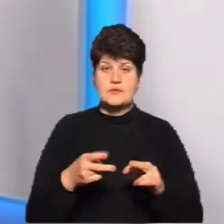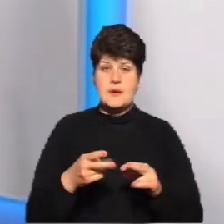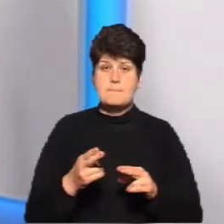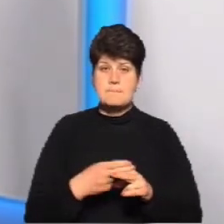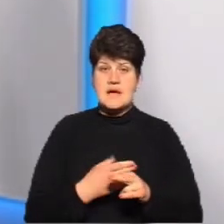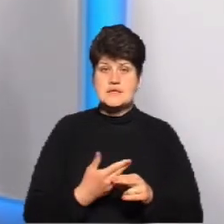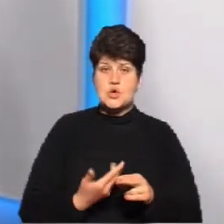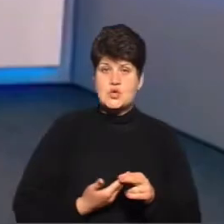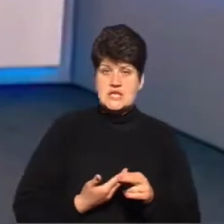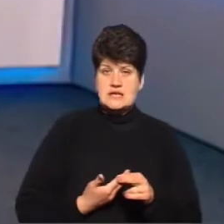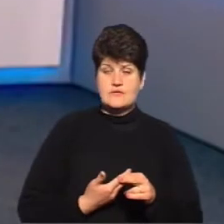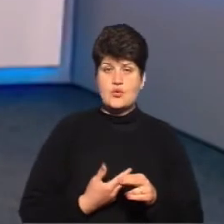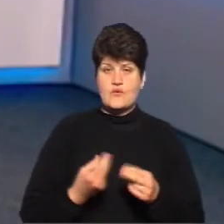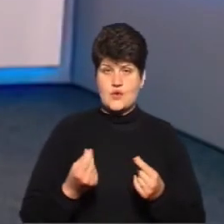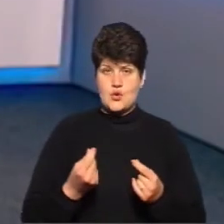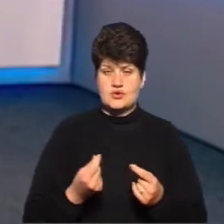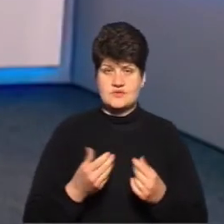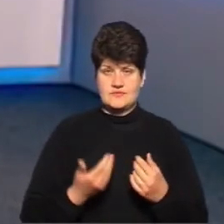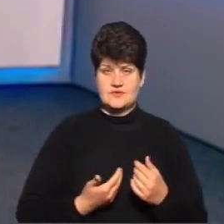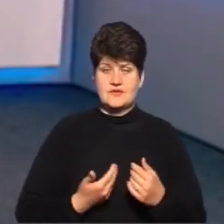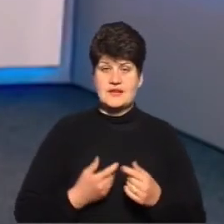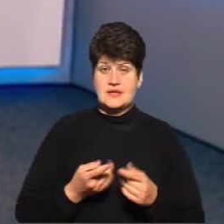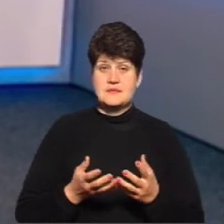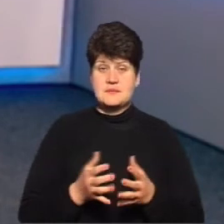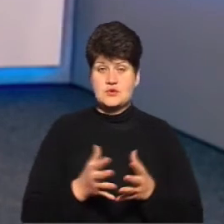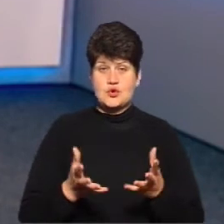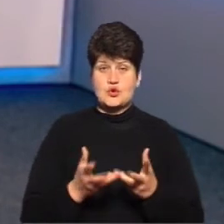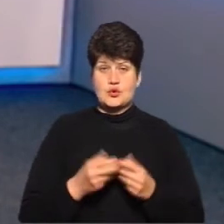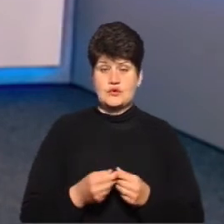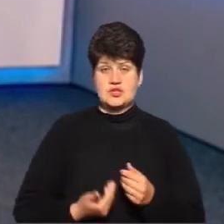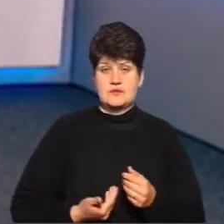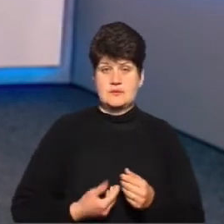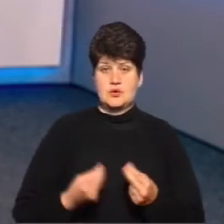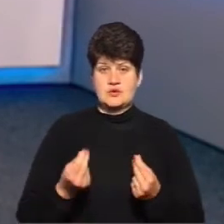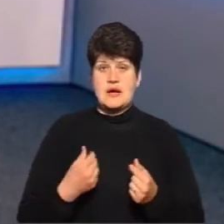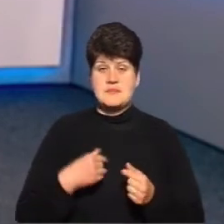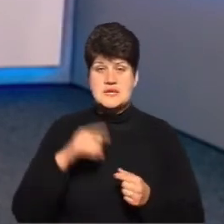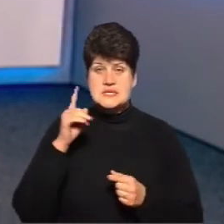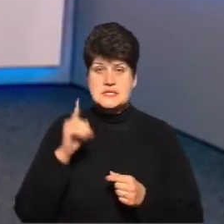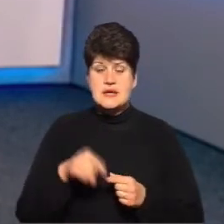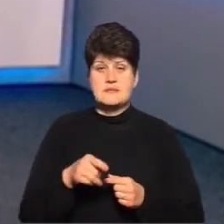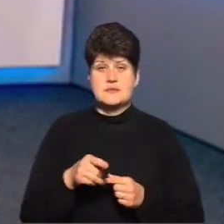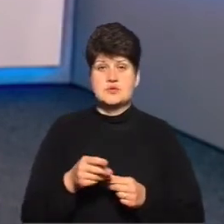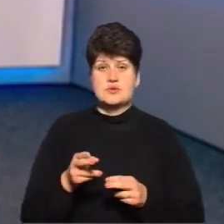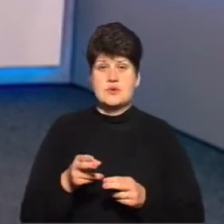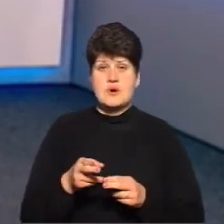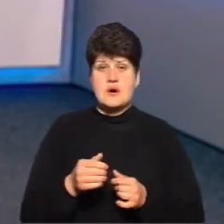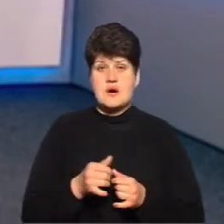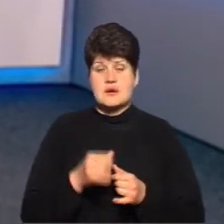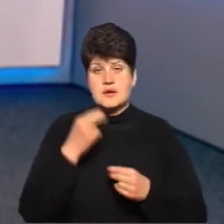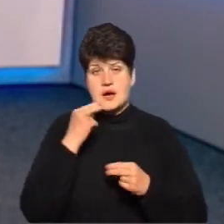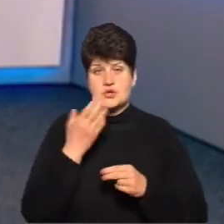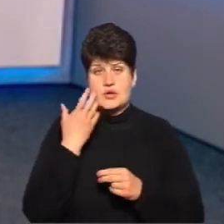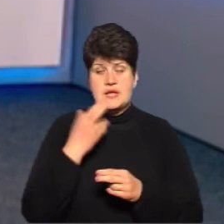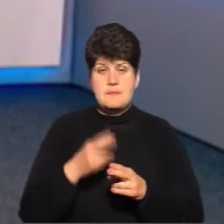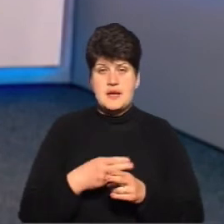готівку. І збільшуються розрахунки якраз готівковими, а ми знаємо, що переваги є безготівкових розрахунків. Які ще